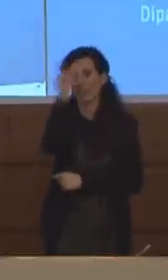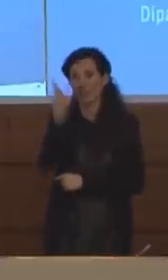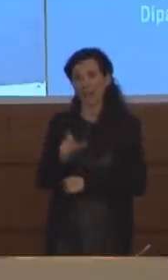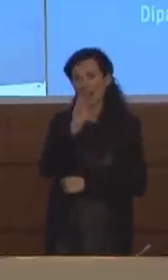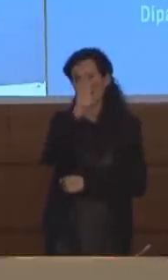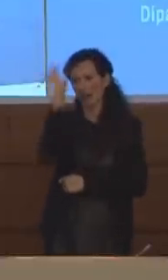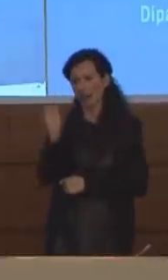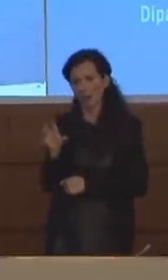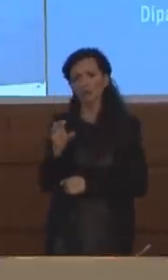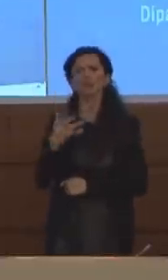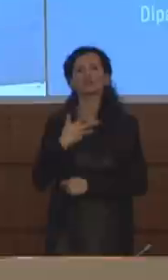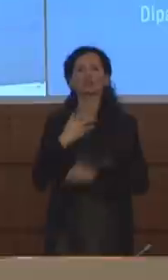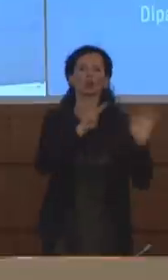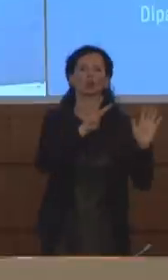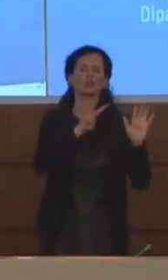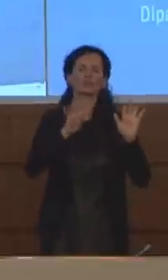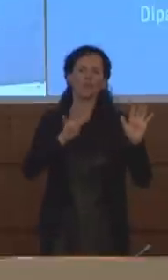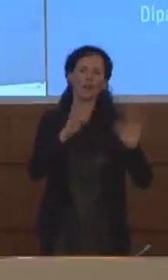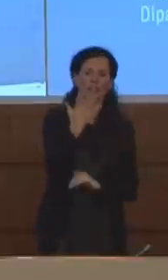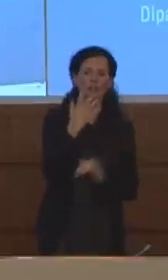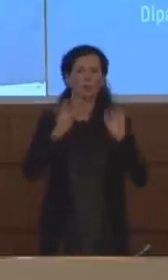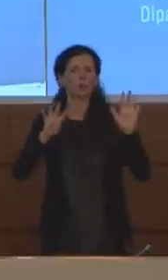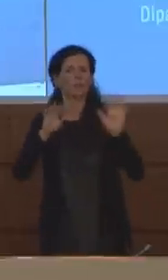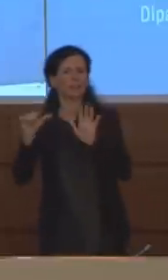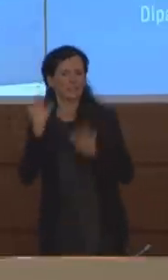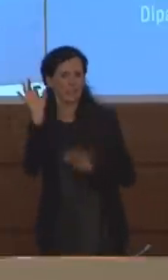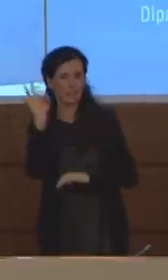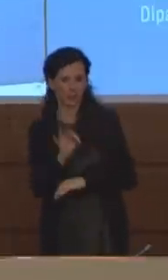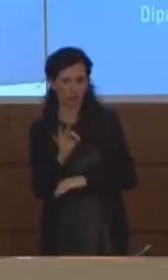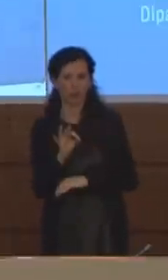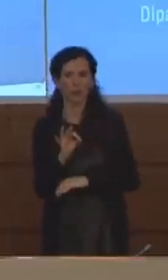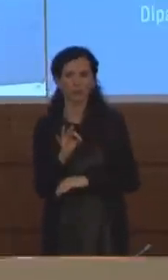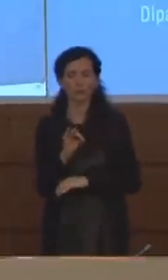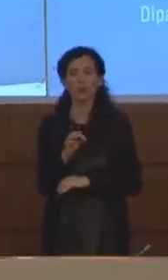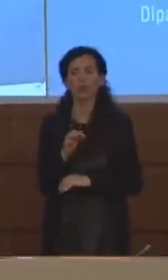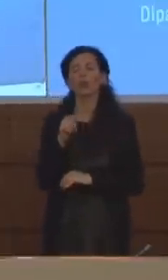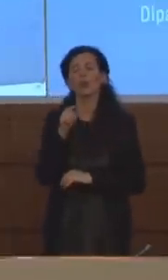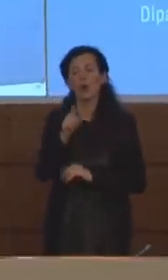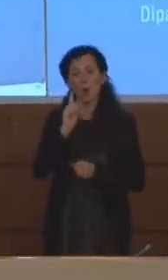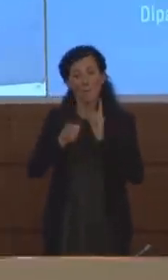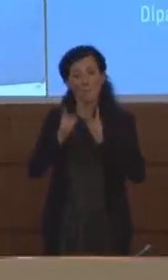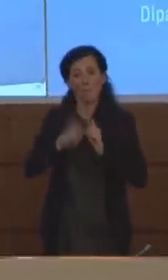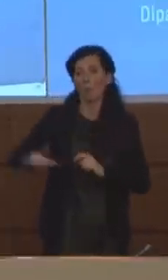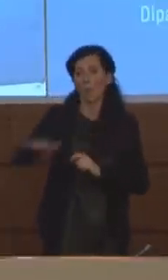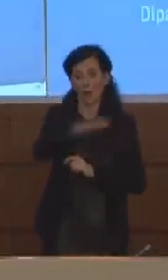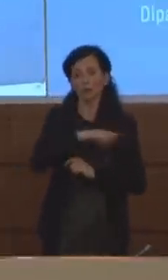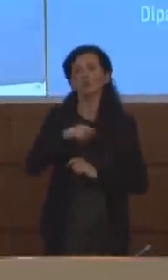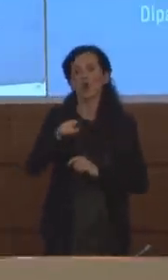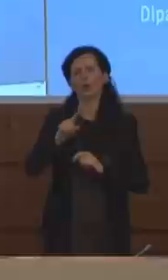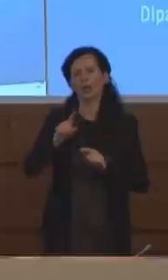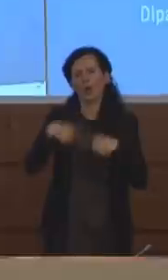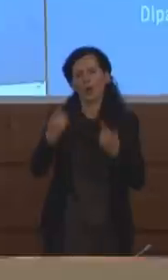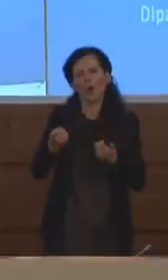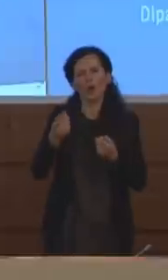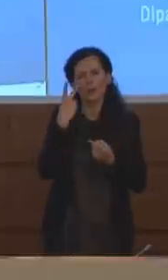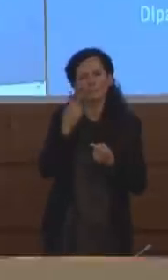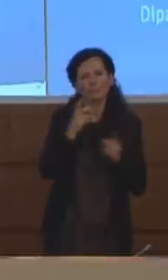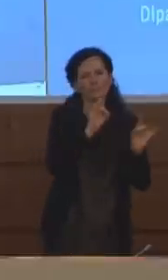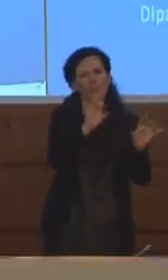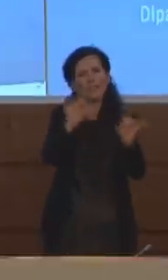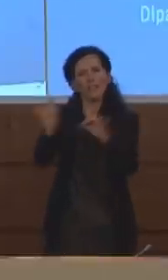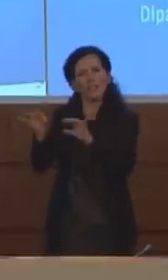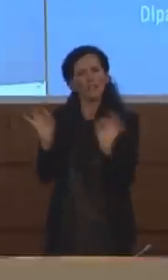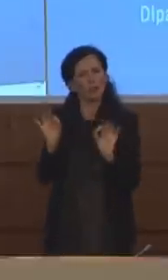95 96 per cento vuol dire che la larga parte della larghissima parte la popolazione ancora suscettibile per darvi un'idea